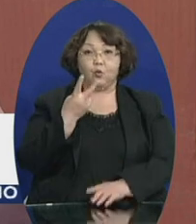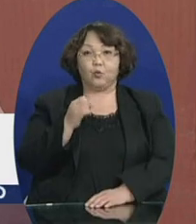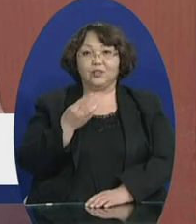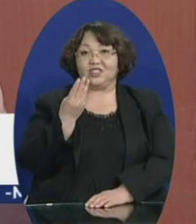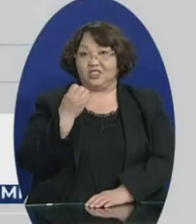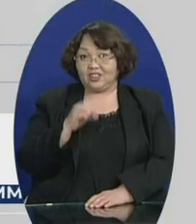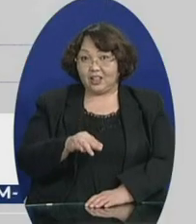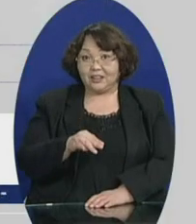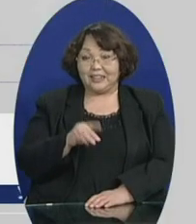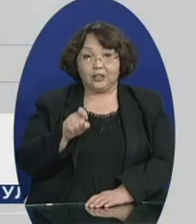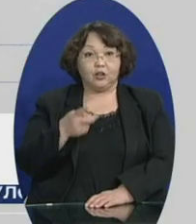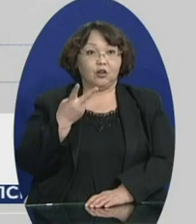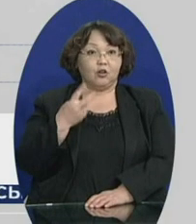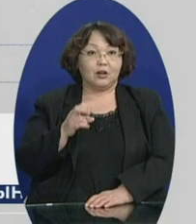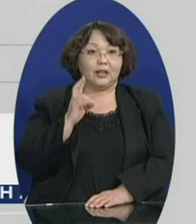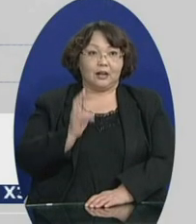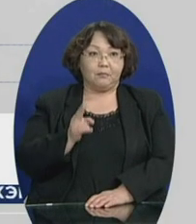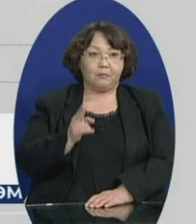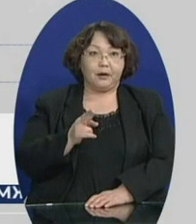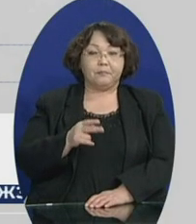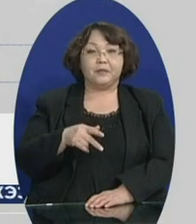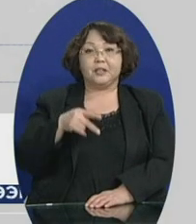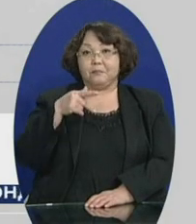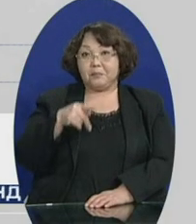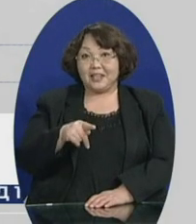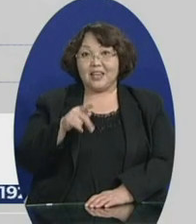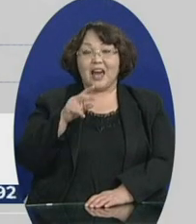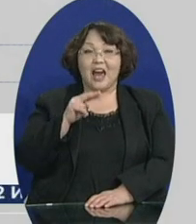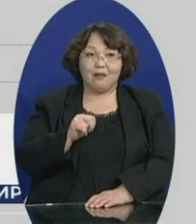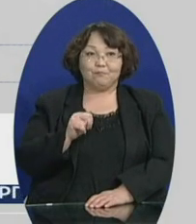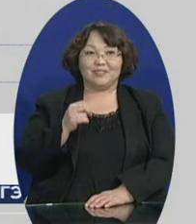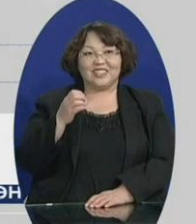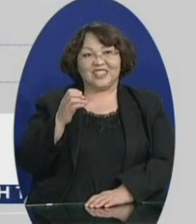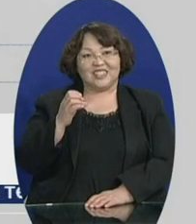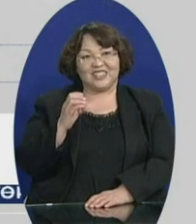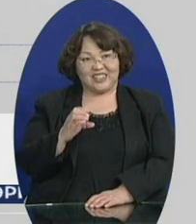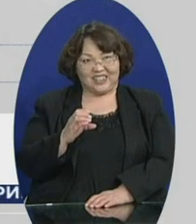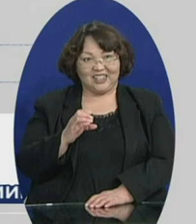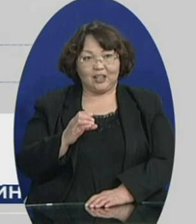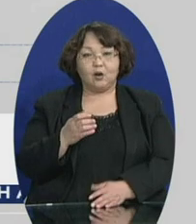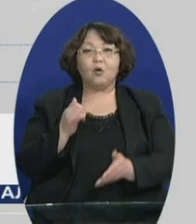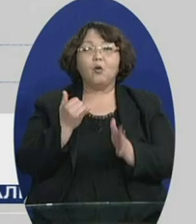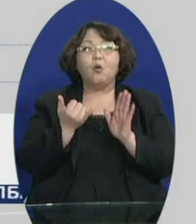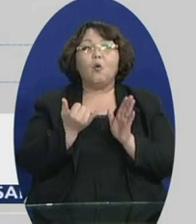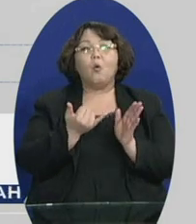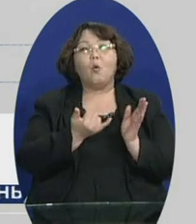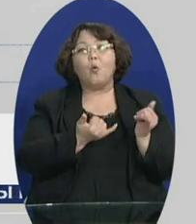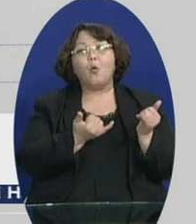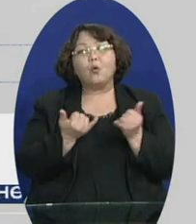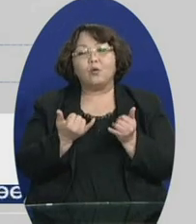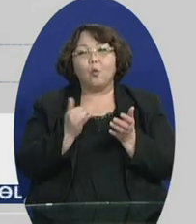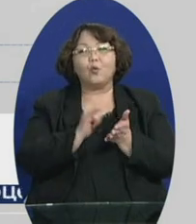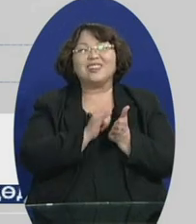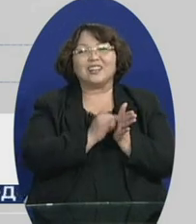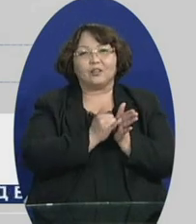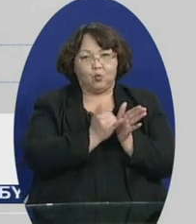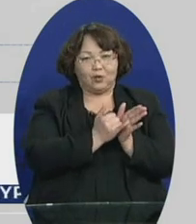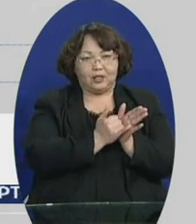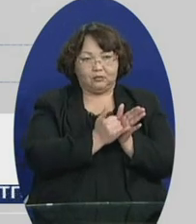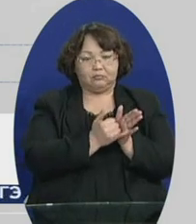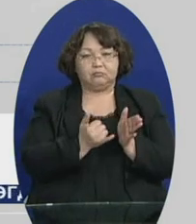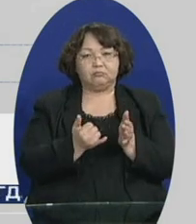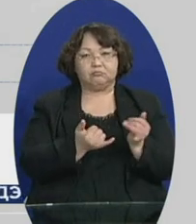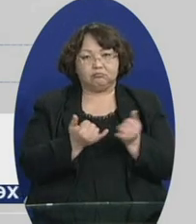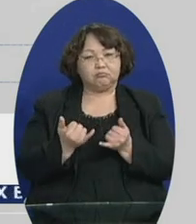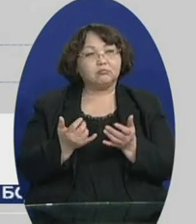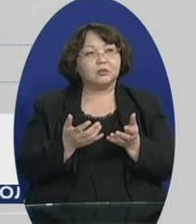энэ 20 компанид PMC-ийн урлагыг хөргүүлнэ. За PMC-ийн урлаг хөргүүлээд бид нар Монгол